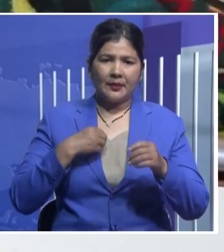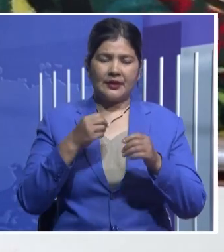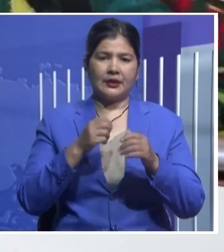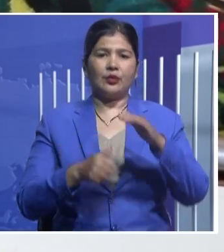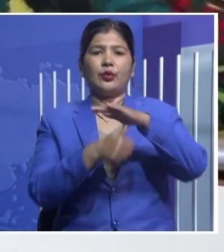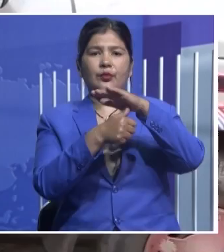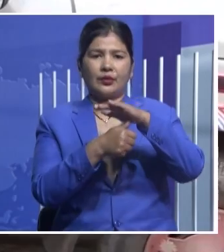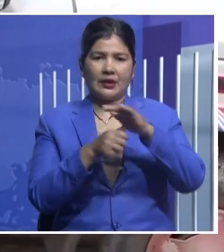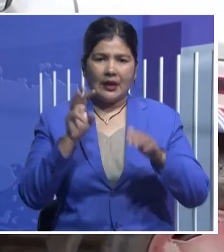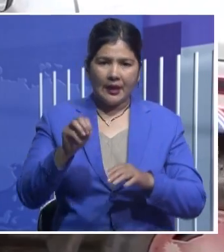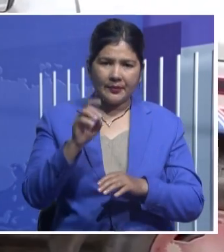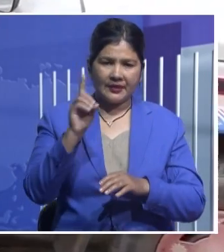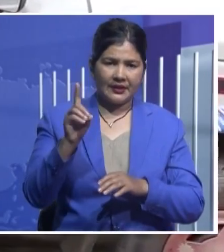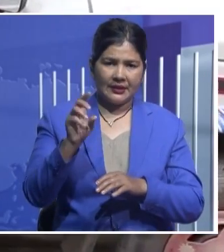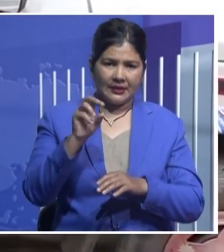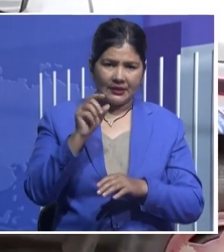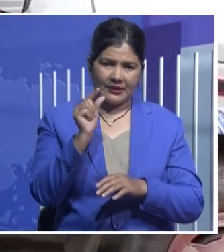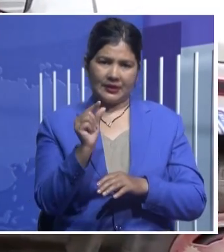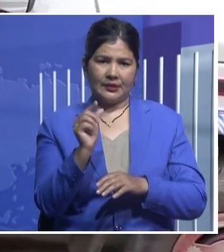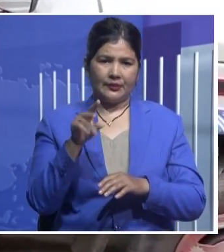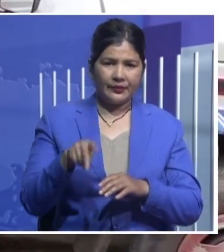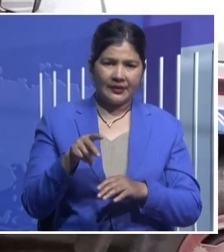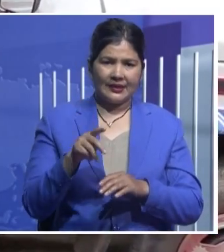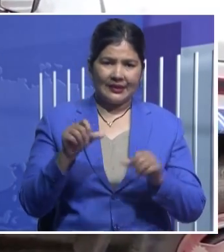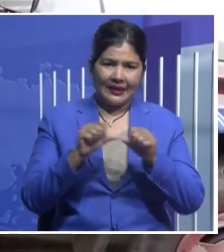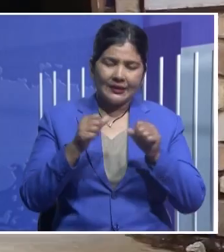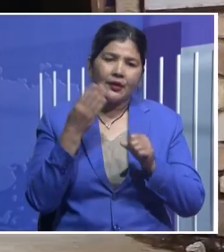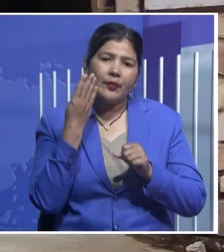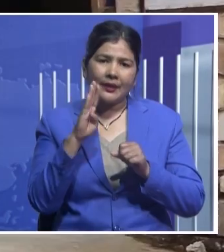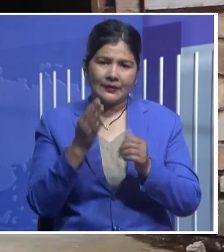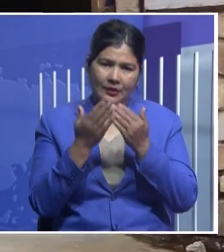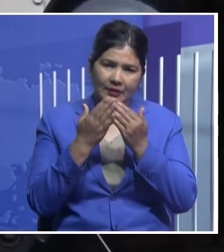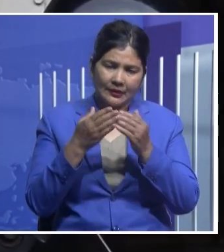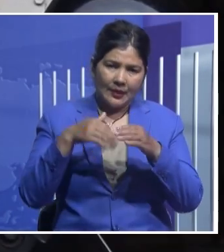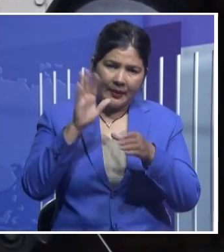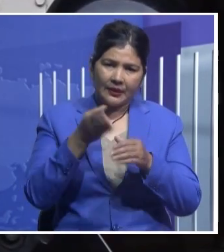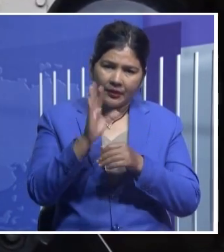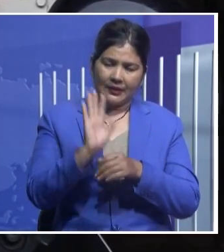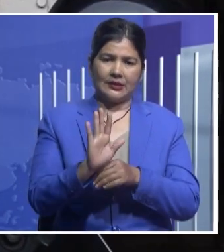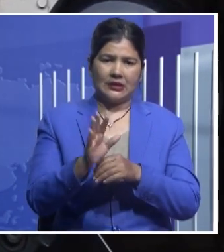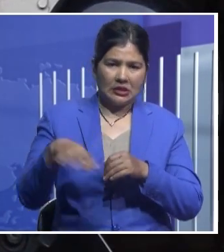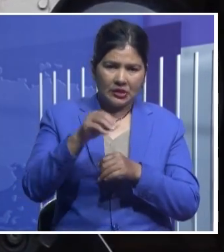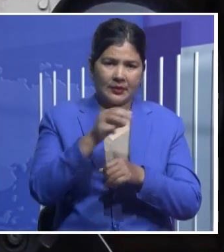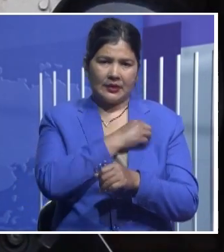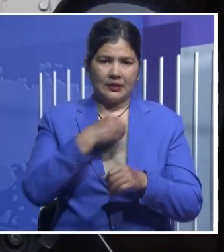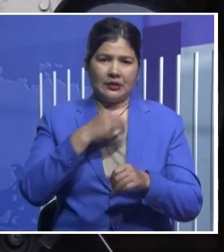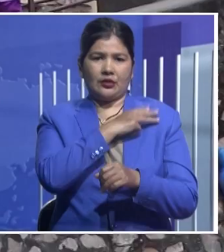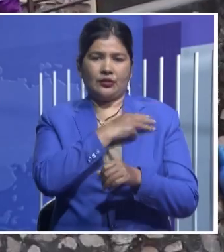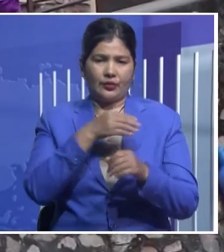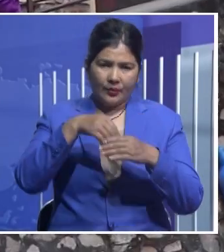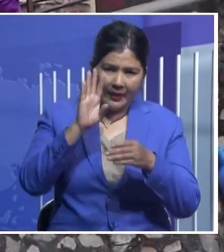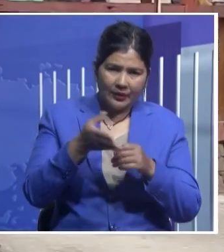1 एमडिजिपी रहेकोमा आइतबार मात्रै 4 अध्ययनका लागि बाहिर गएका छन्। सबै डाक्टर बाहिर गएपछि अहिले